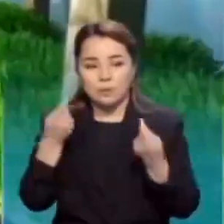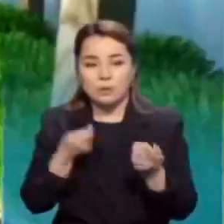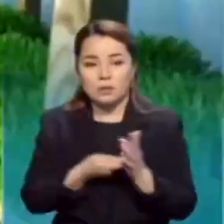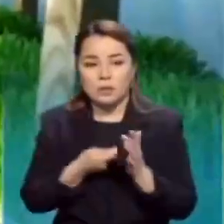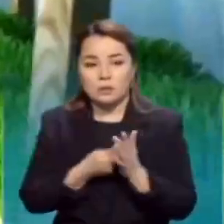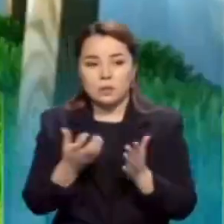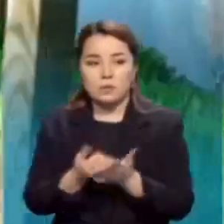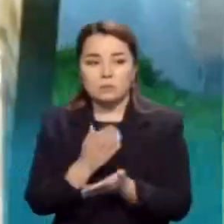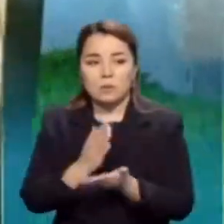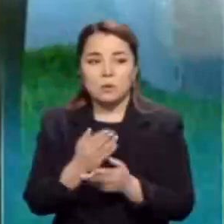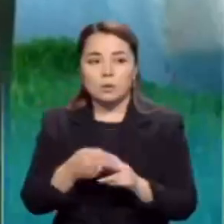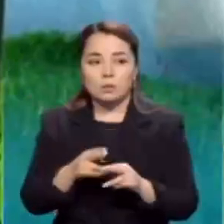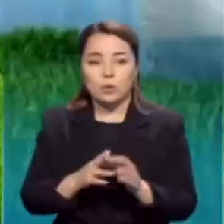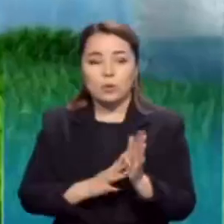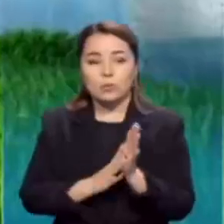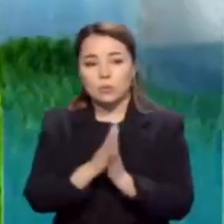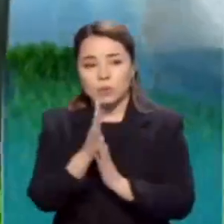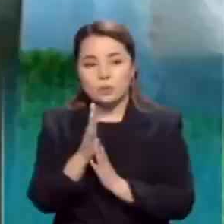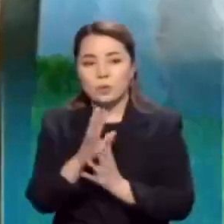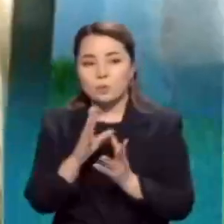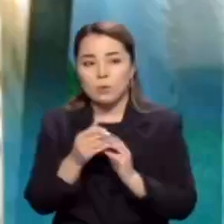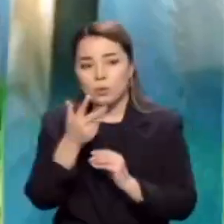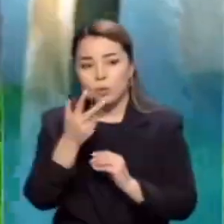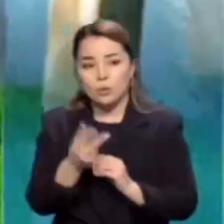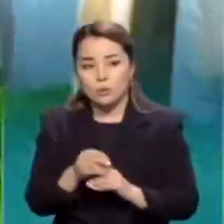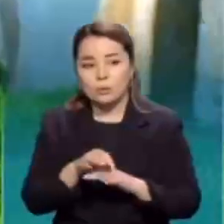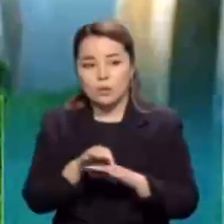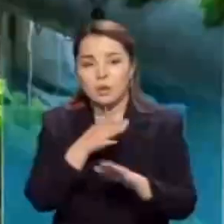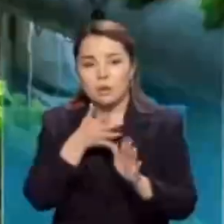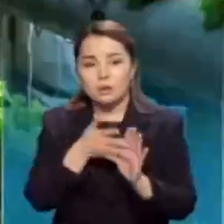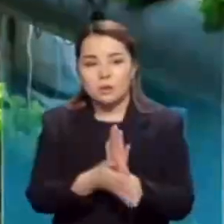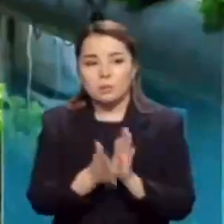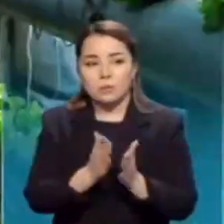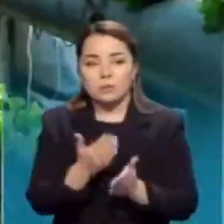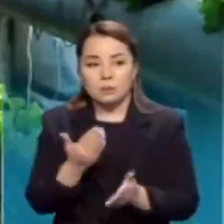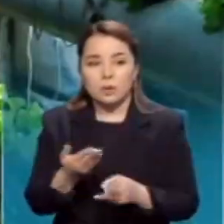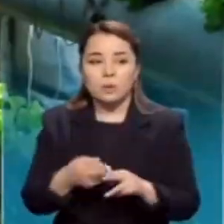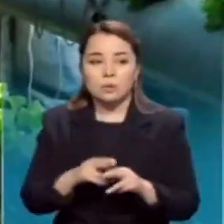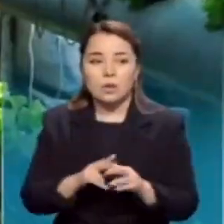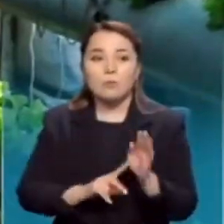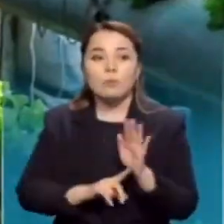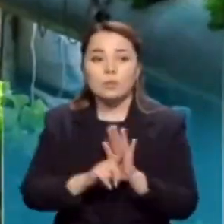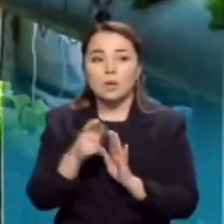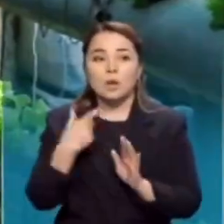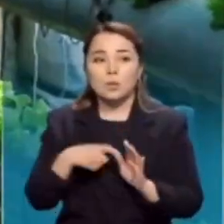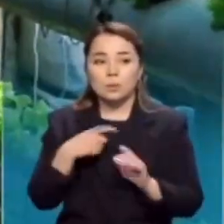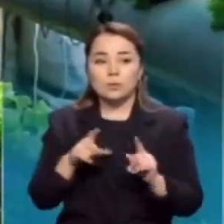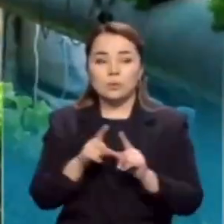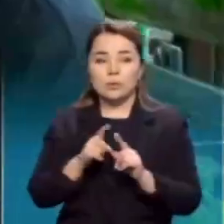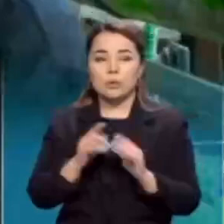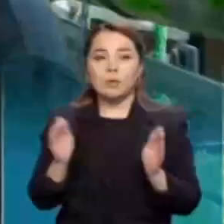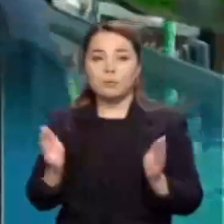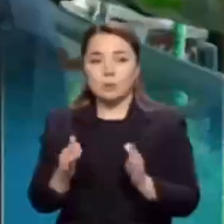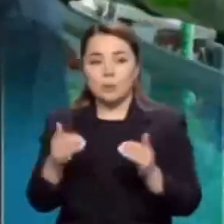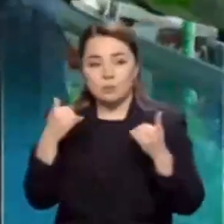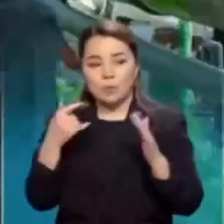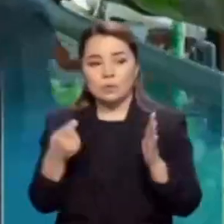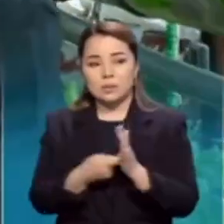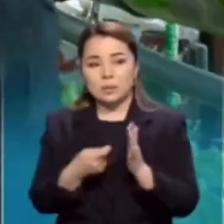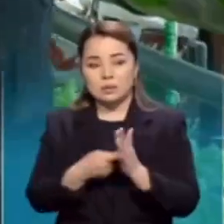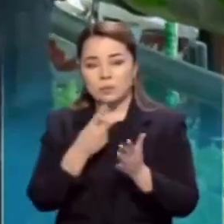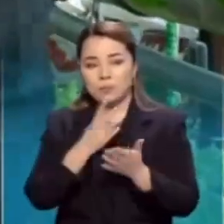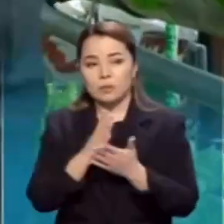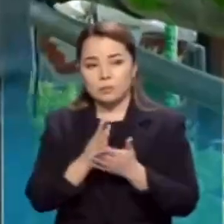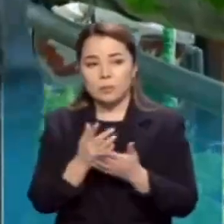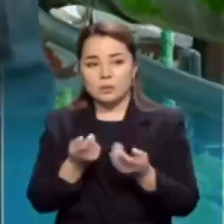болады. Ал осыны өсіруге небәрі 3-ақ күн уақыт кеткен. Мұны бастапқыда өзінің азынаулақ төрт түлігіне де беккен.